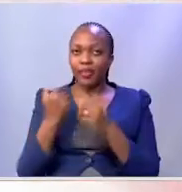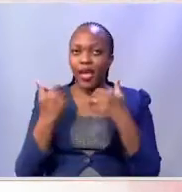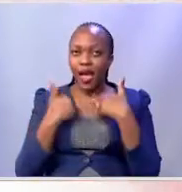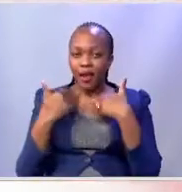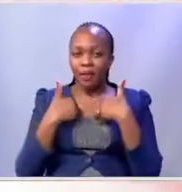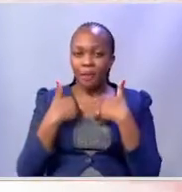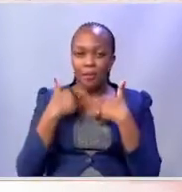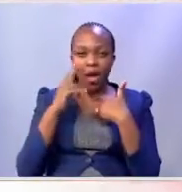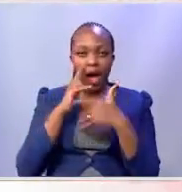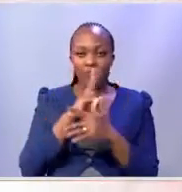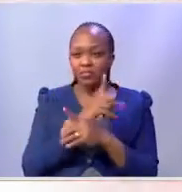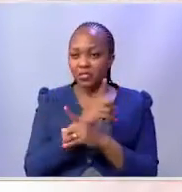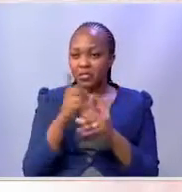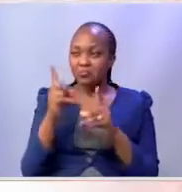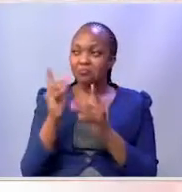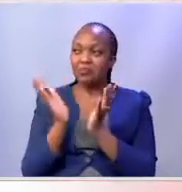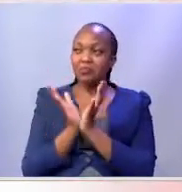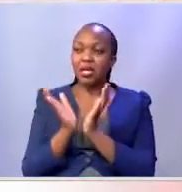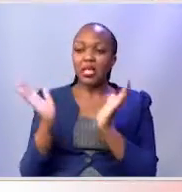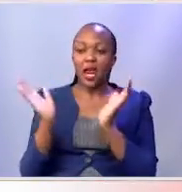nimeona kule Kasarani